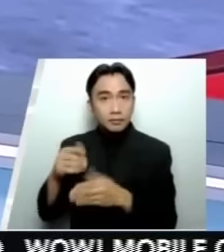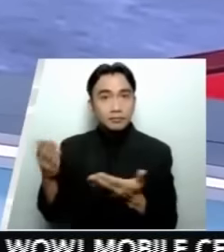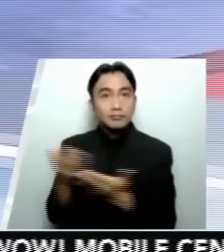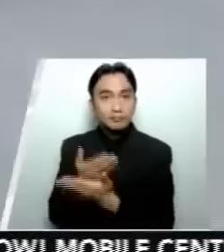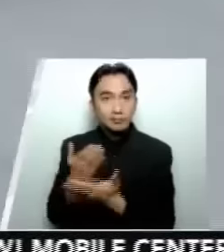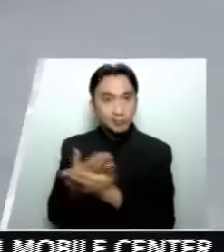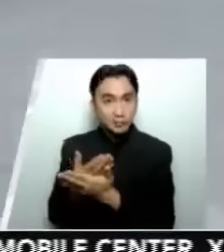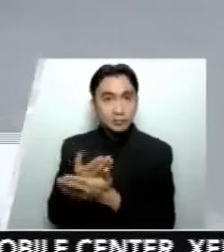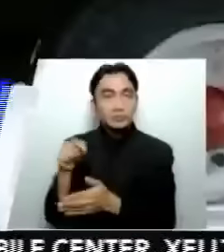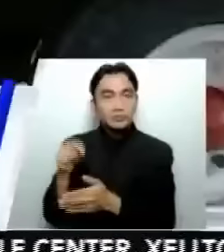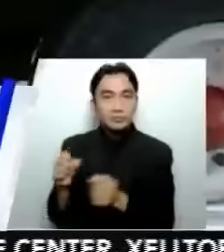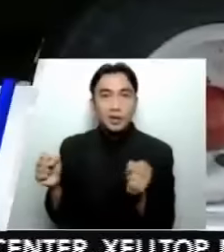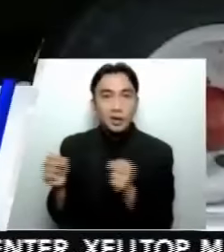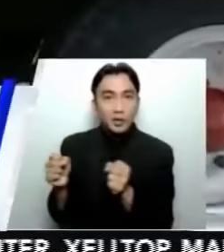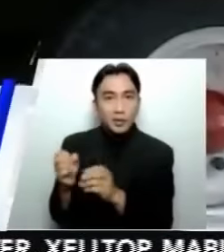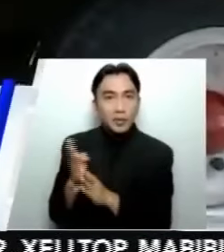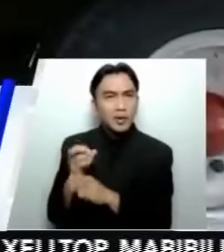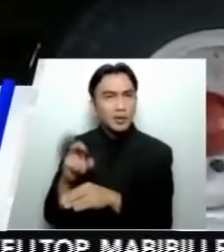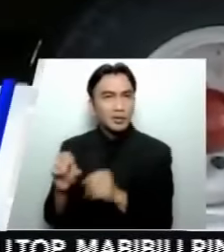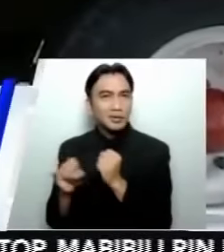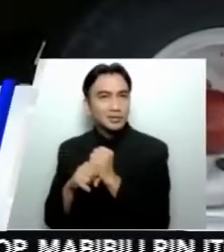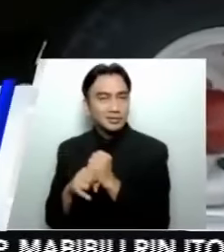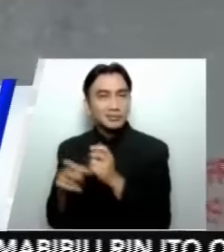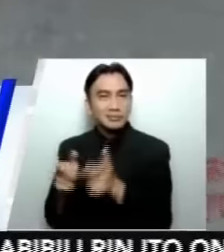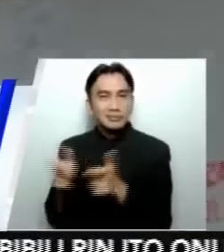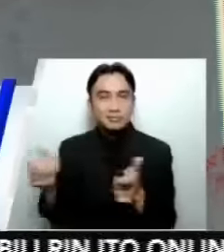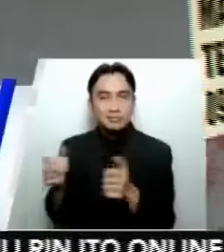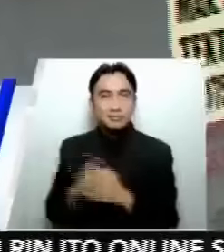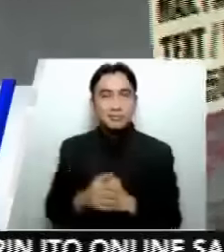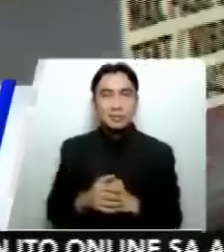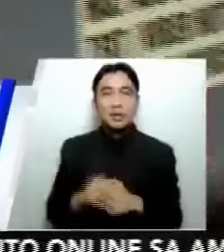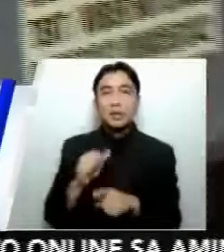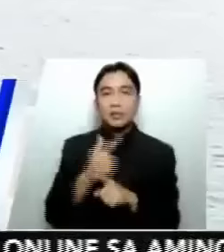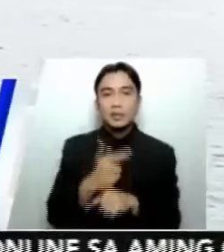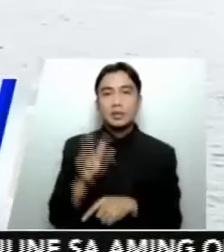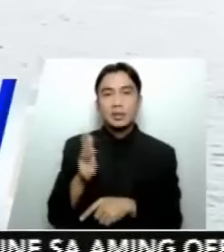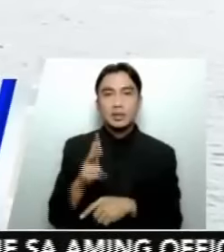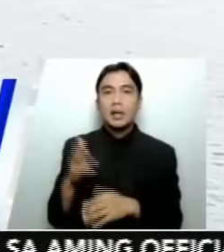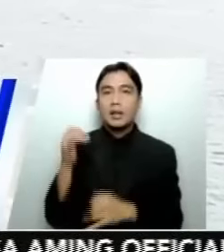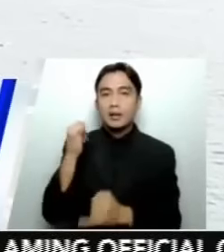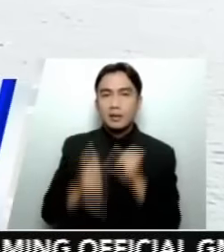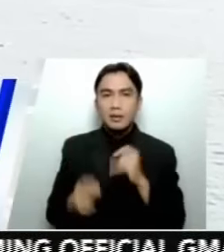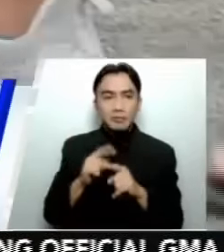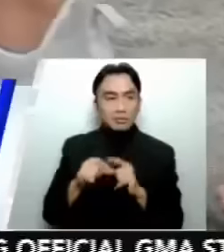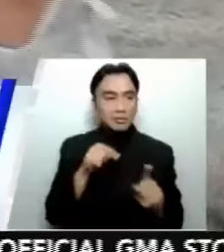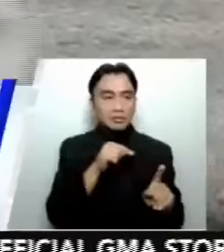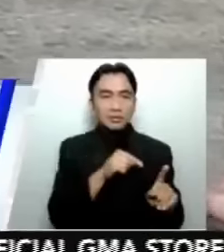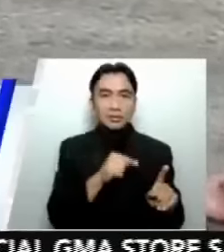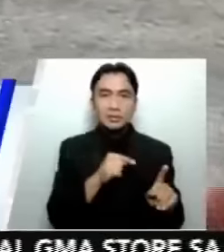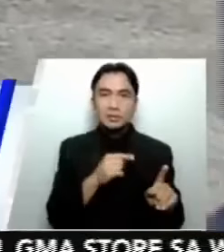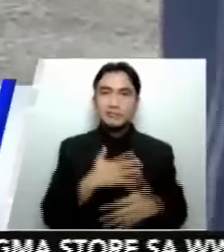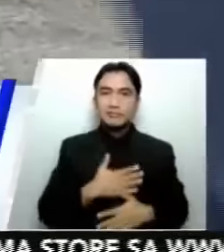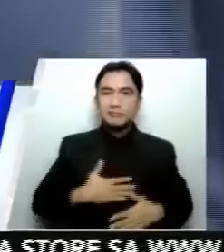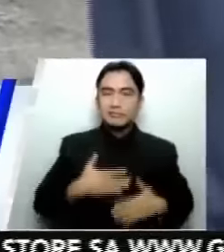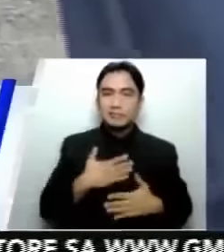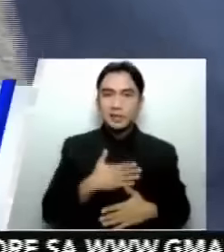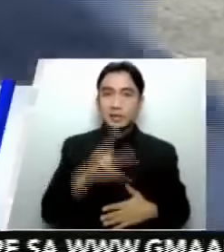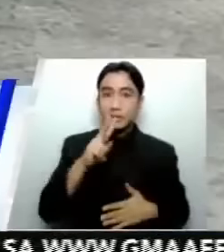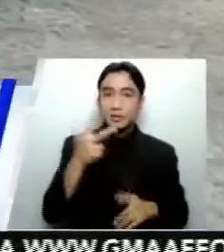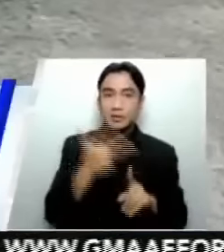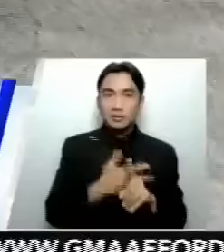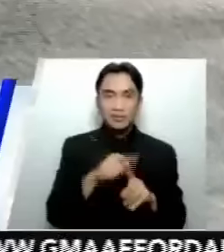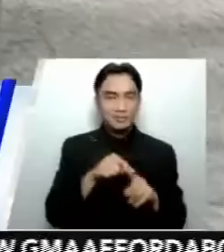Ayon sa DOTR, huling palugit na ang April 30, bagaman natutuwa sa extension na 3 buwan, inihirit pa rin ang grupong